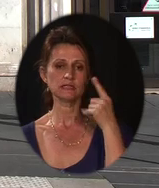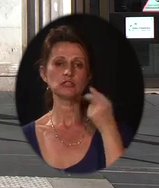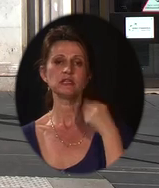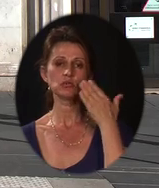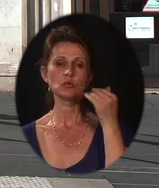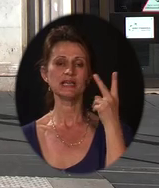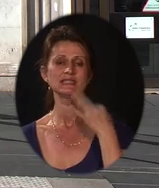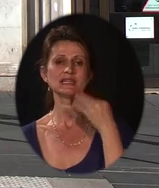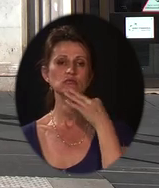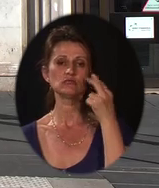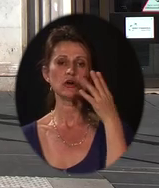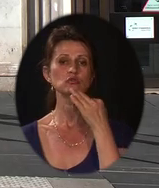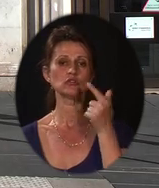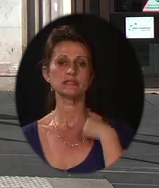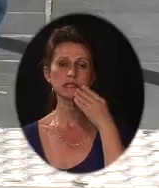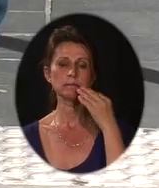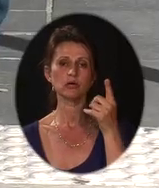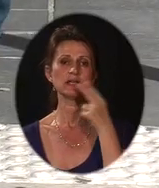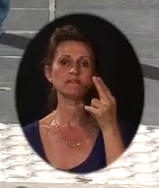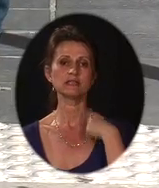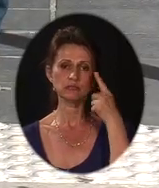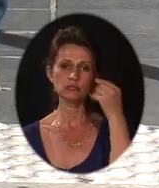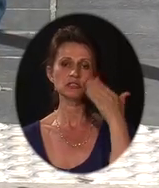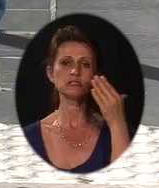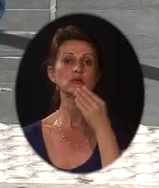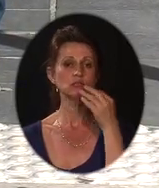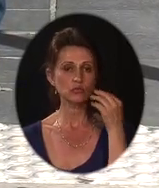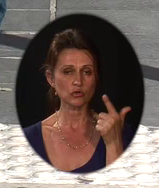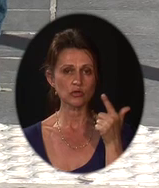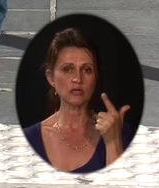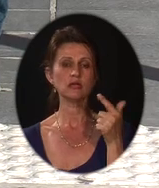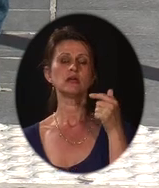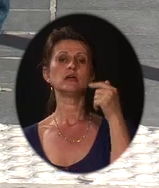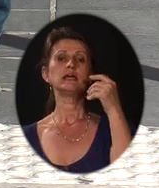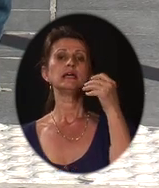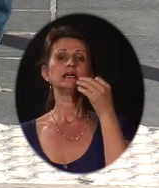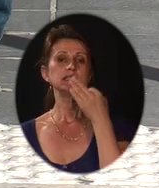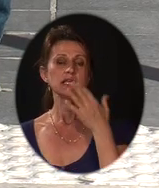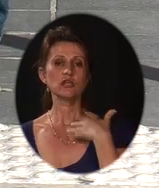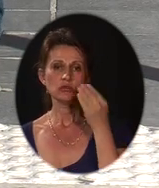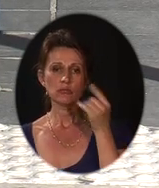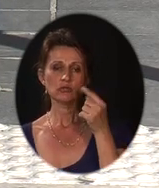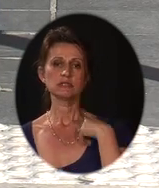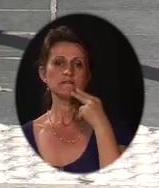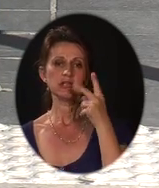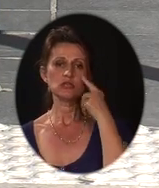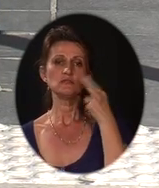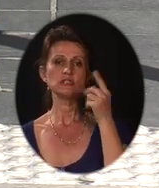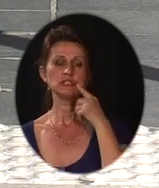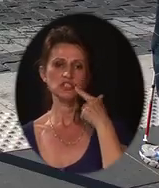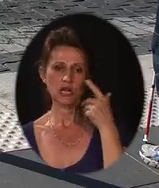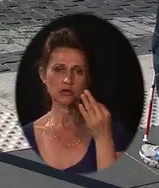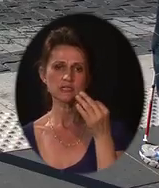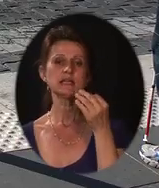très souvent au sol des bandes avec des petites boules ? Vous sentez la boule sous le pied, même si vous portez des grosses baskets. C'est une bande d'éveil de